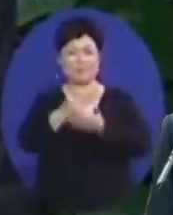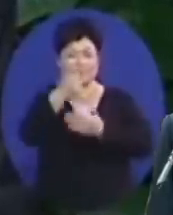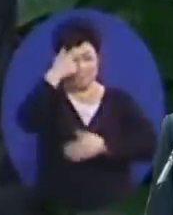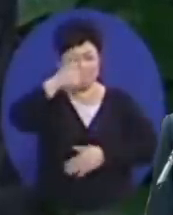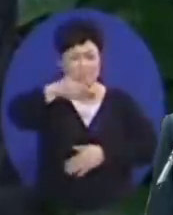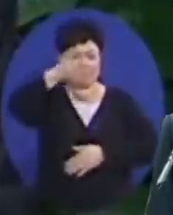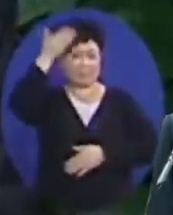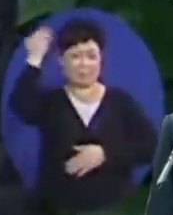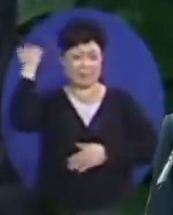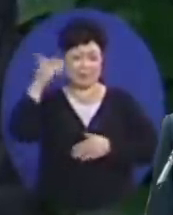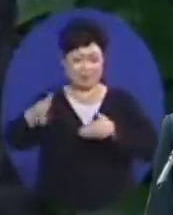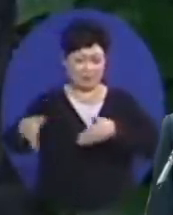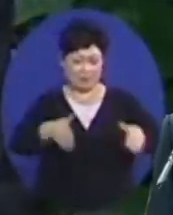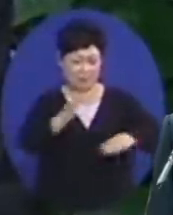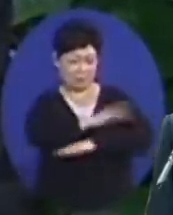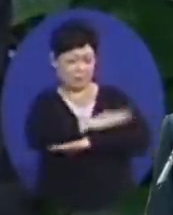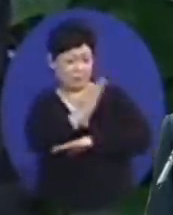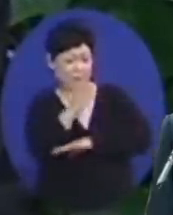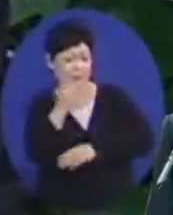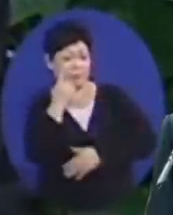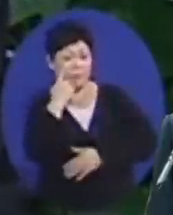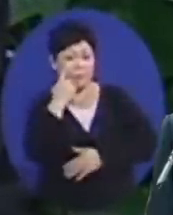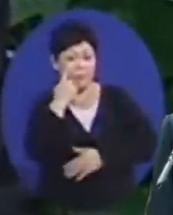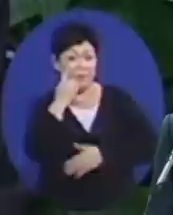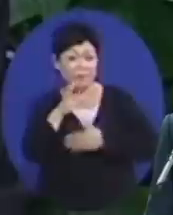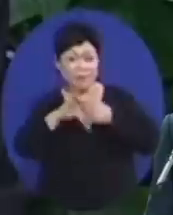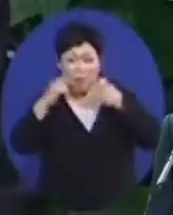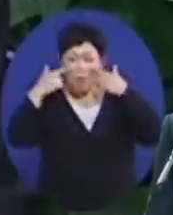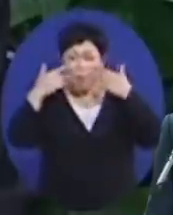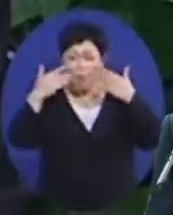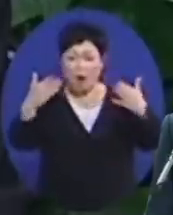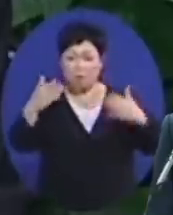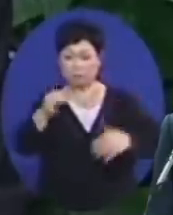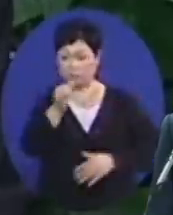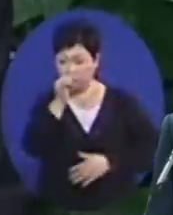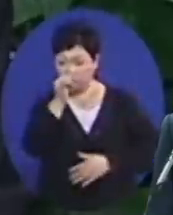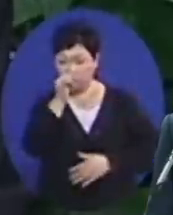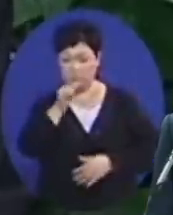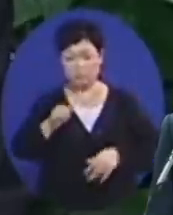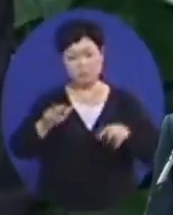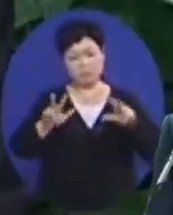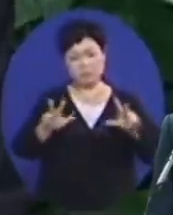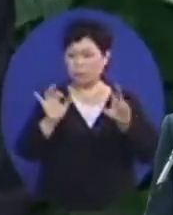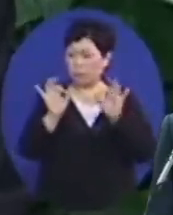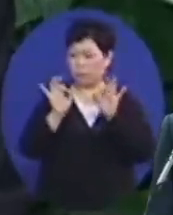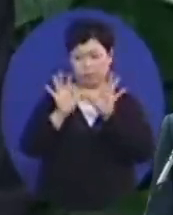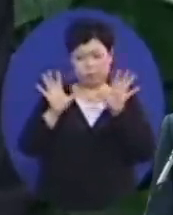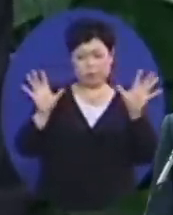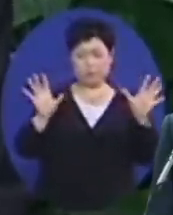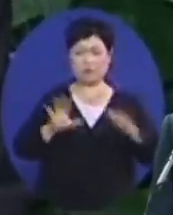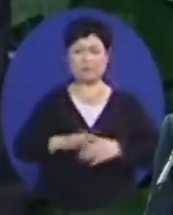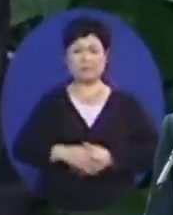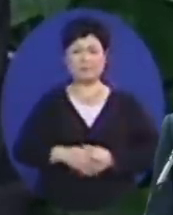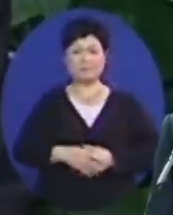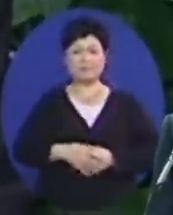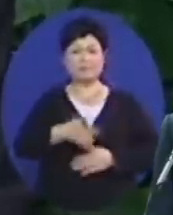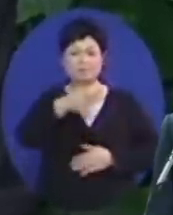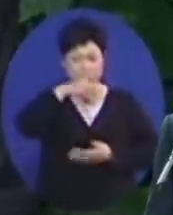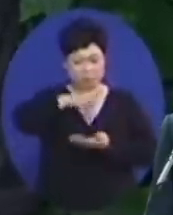길을 뒤돌아보면 확실히 있었는데 현실은 없어요.